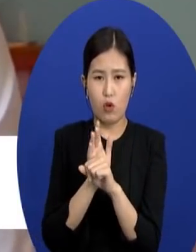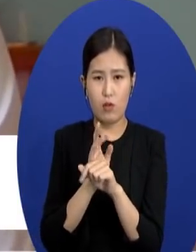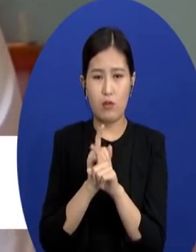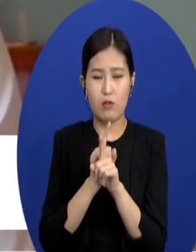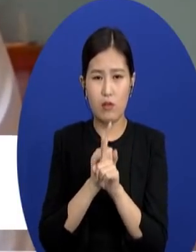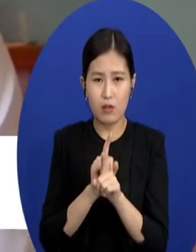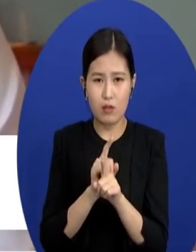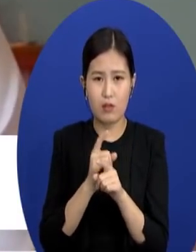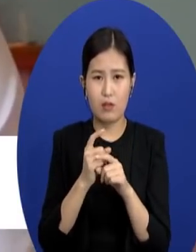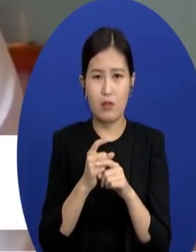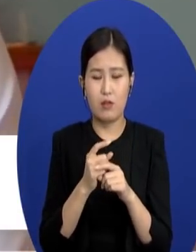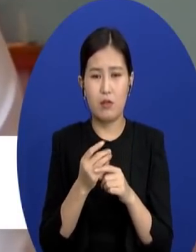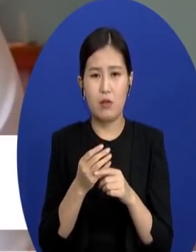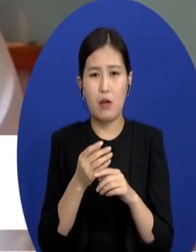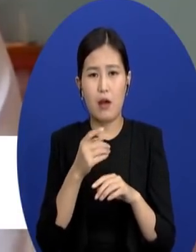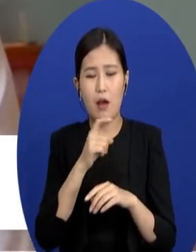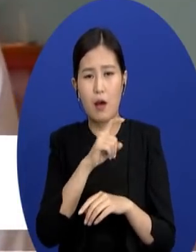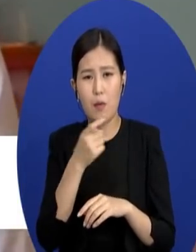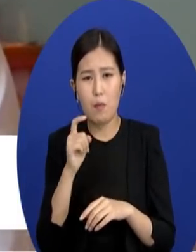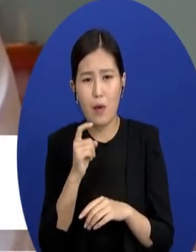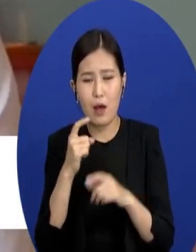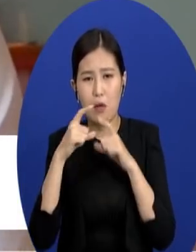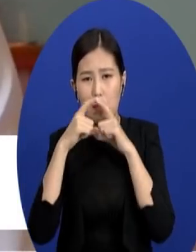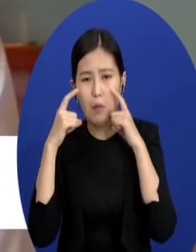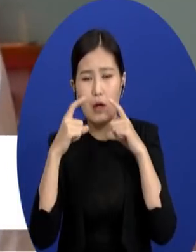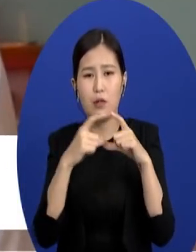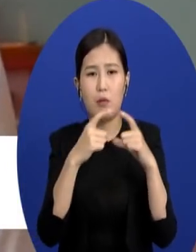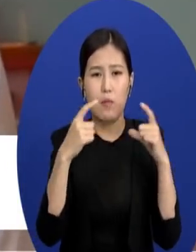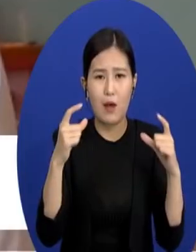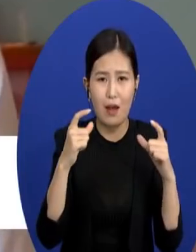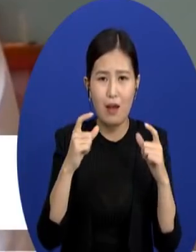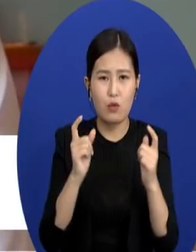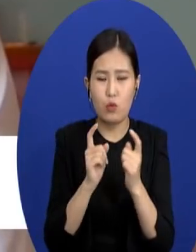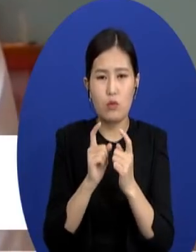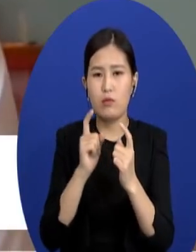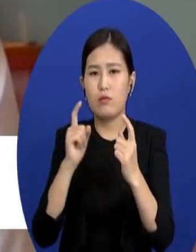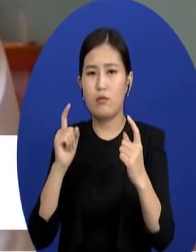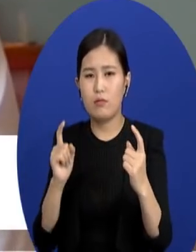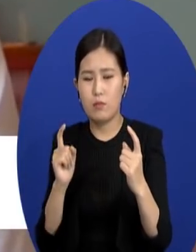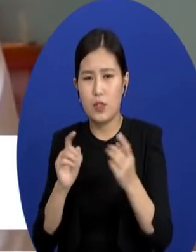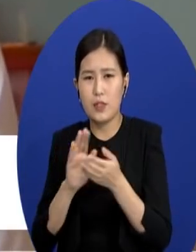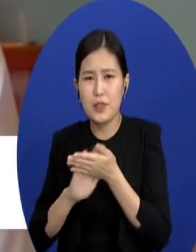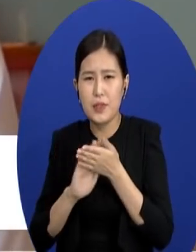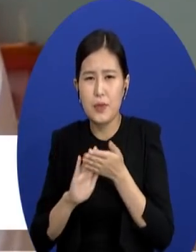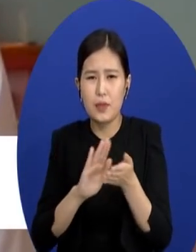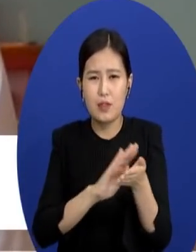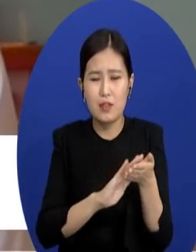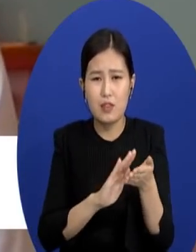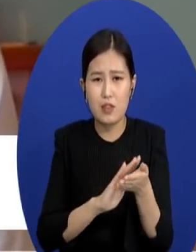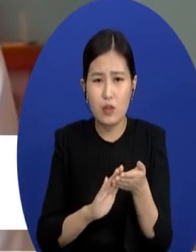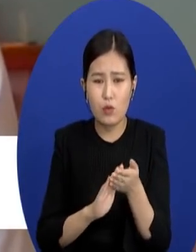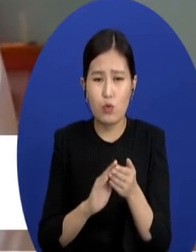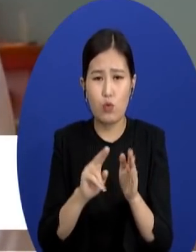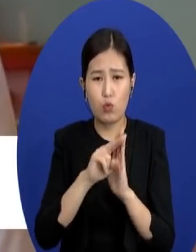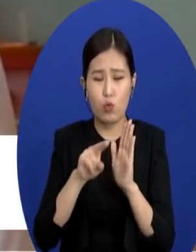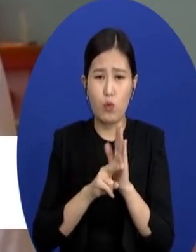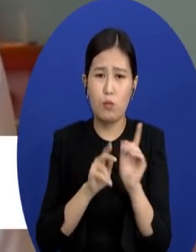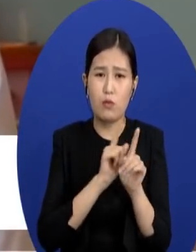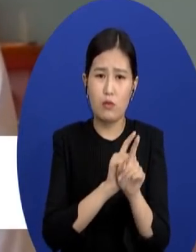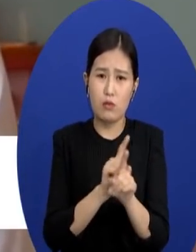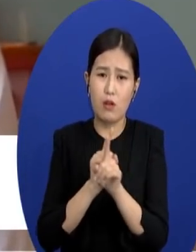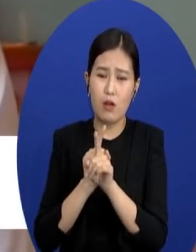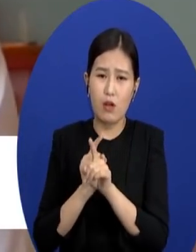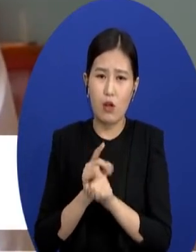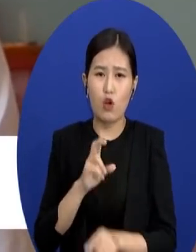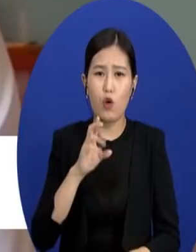халдвар хамгааллын маска зүгээр заага аваад ариутгалын арга хэмжээг аваад явхад барилгын салбар